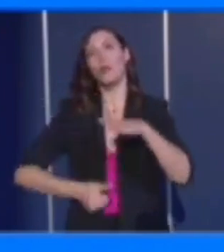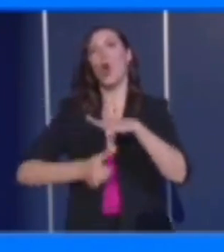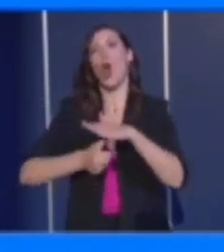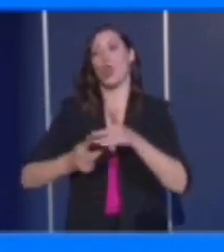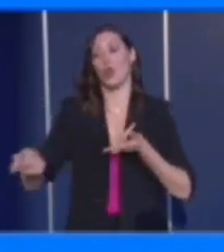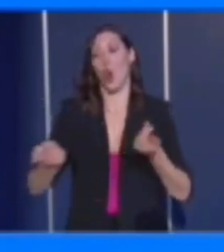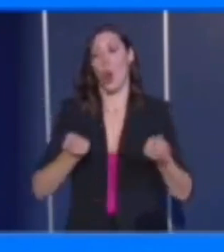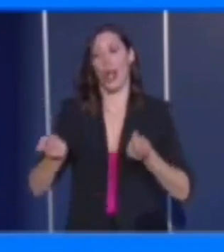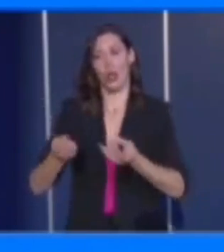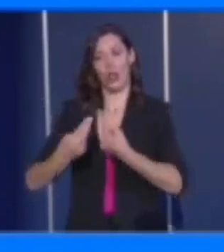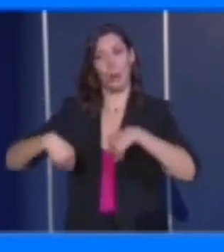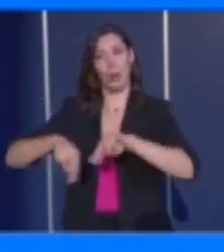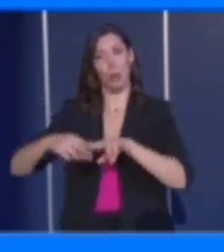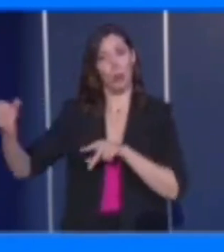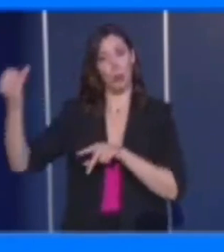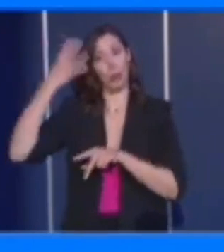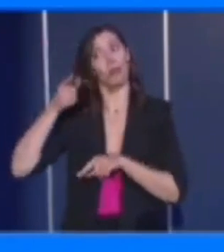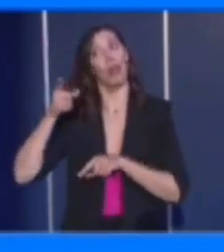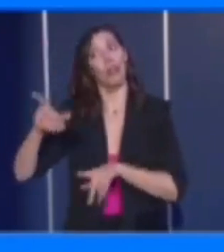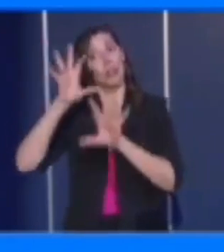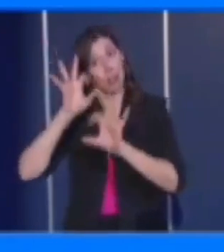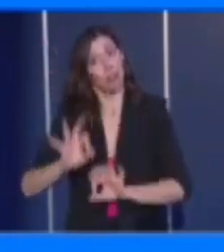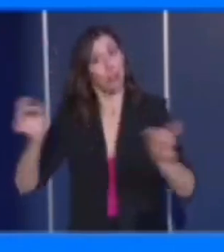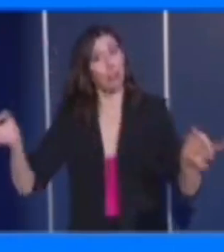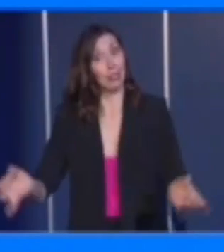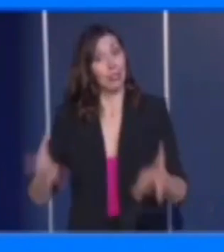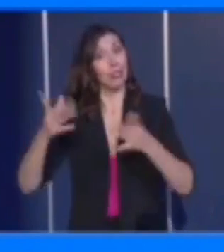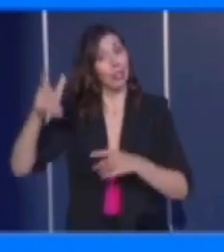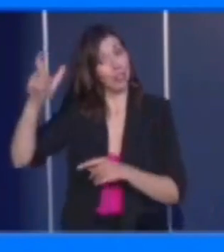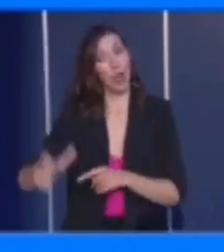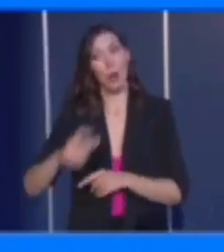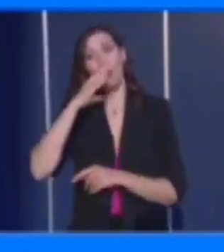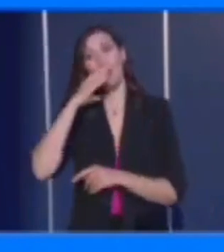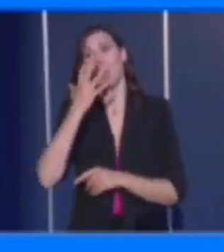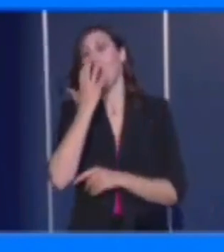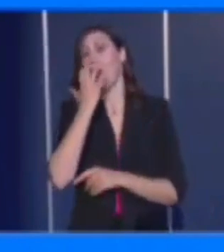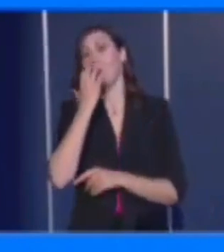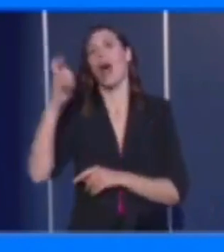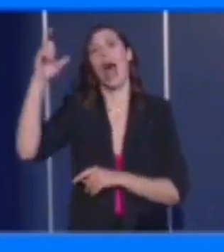Επιτροπής και γουρλής Βαγγέλης Μεϊμαράκης, ένα θερμό χειροκρότημα